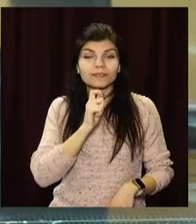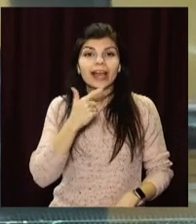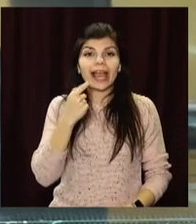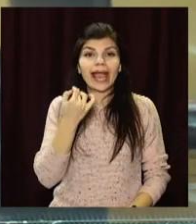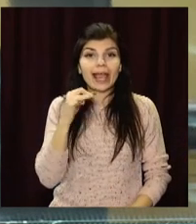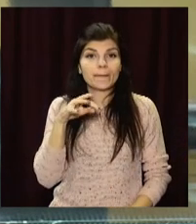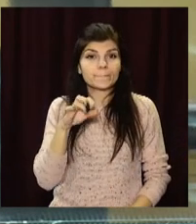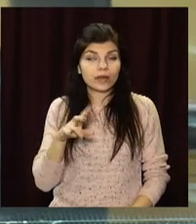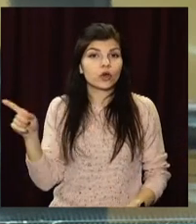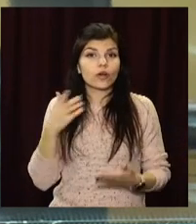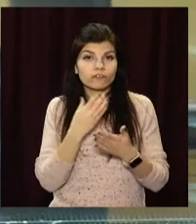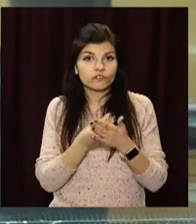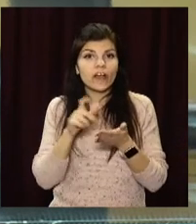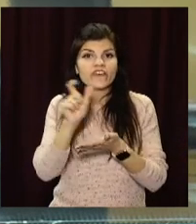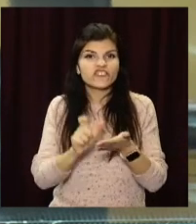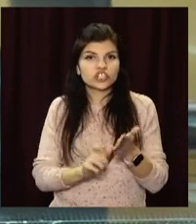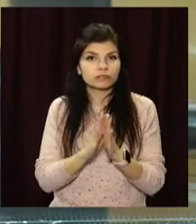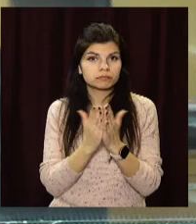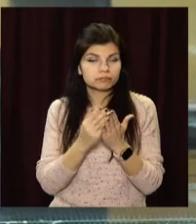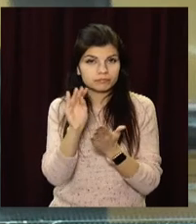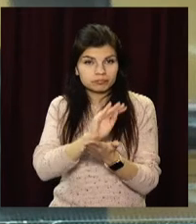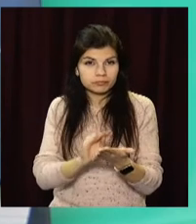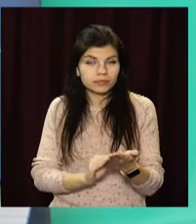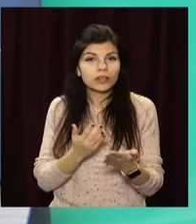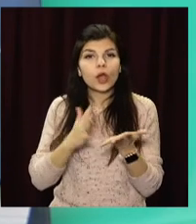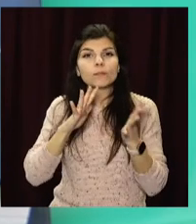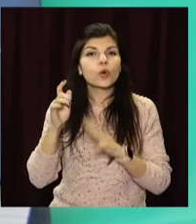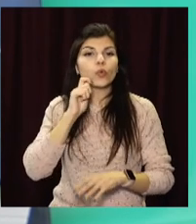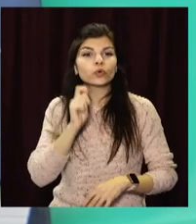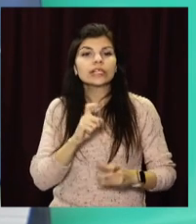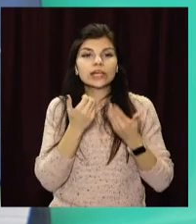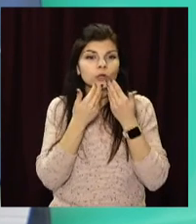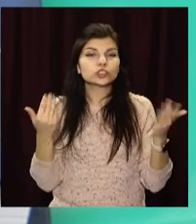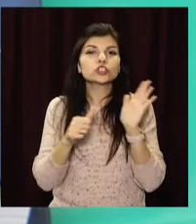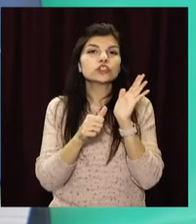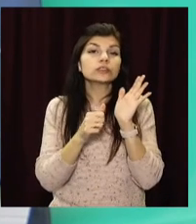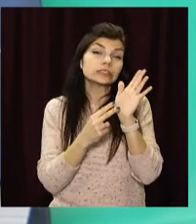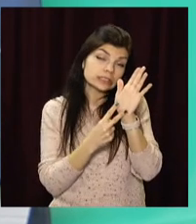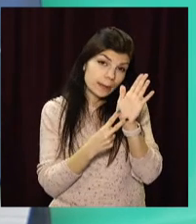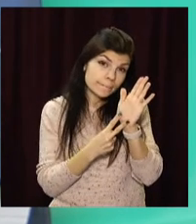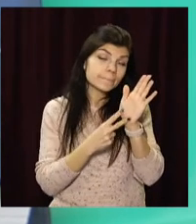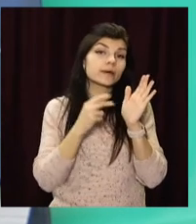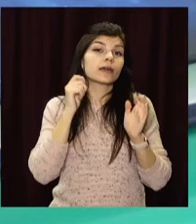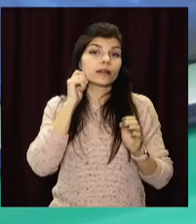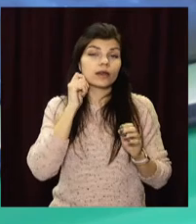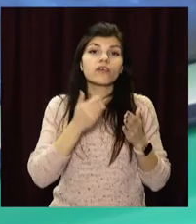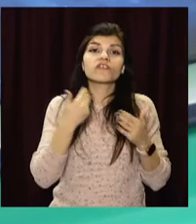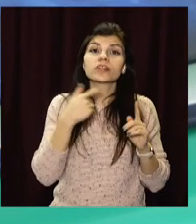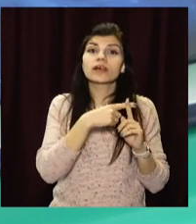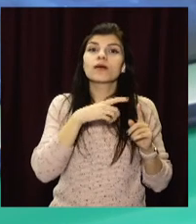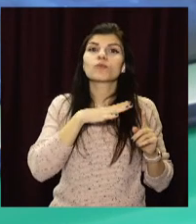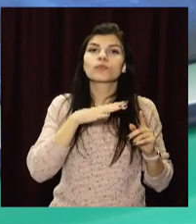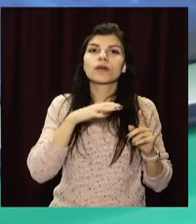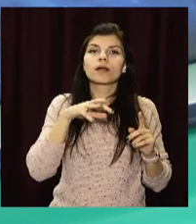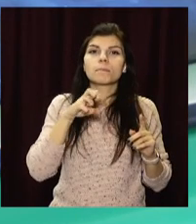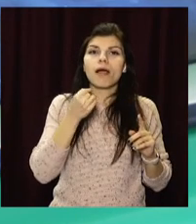Гейман презентувала свою збірку віршів. У творах зображені події в Україні за останні 7 років, починаючи від Майдану і АТО. Поки